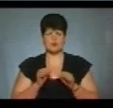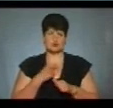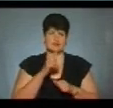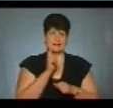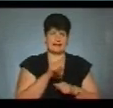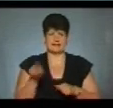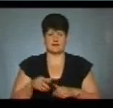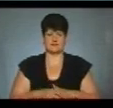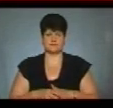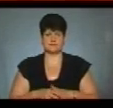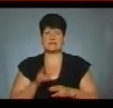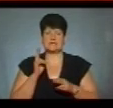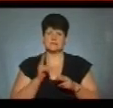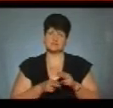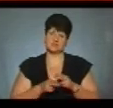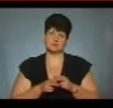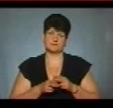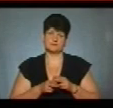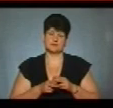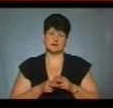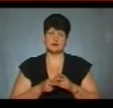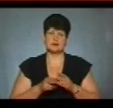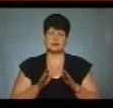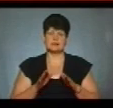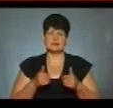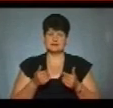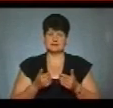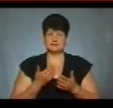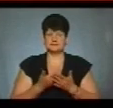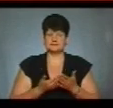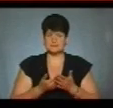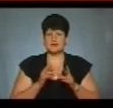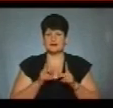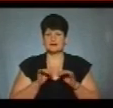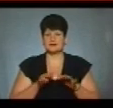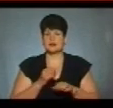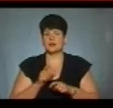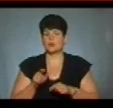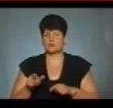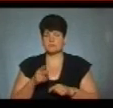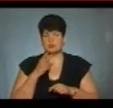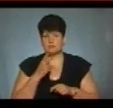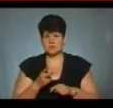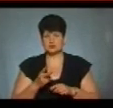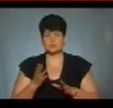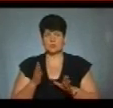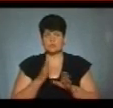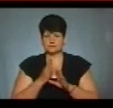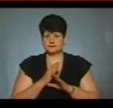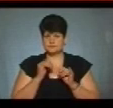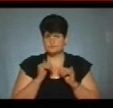то. І на завершення. Дайте рекомендації, як діяти людям, які бачать так, що негода розбушувалася